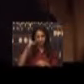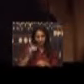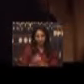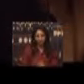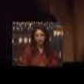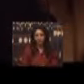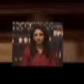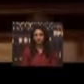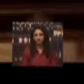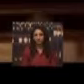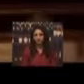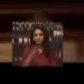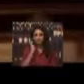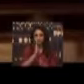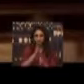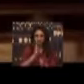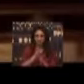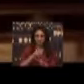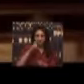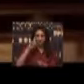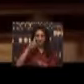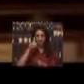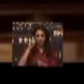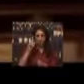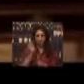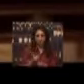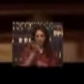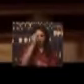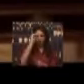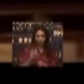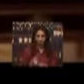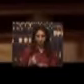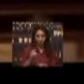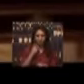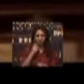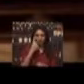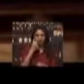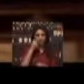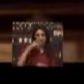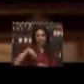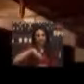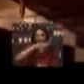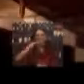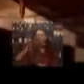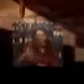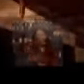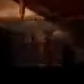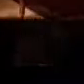شكرا. كان معاكم الفنانه الكبيره لبنى عبد العزيز، واحد من الناس.